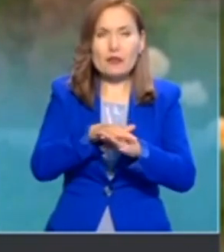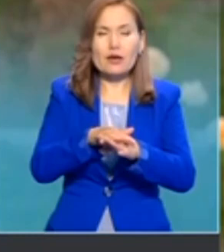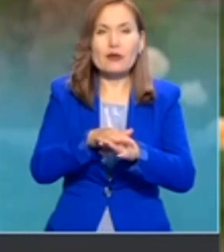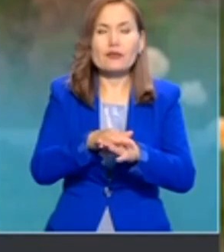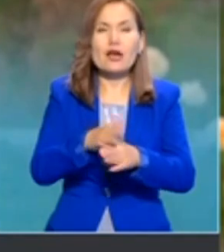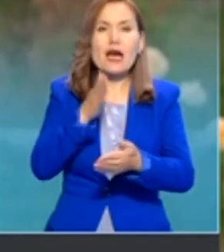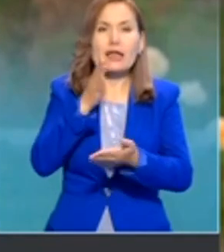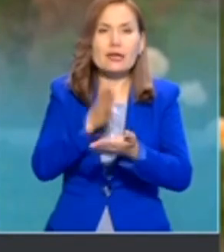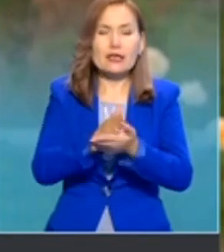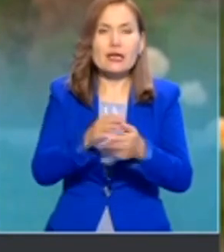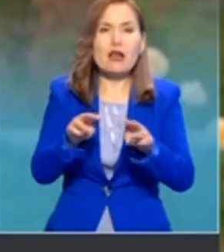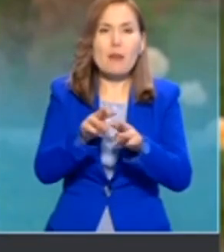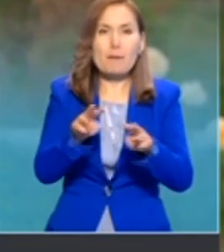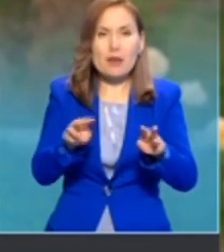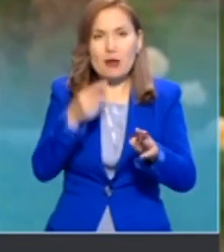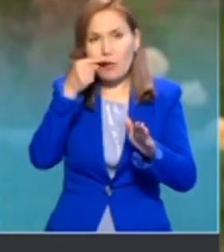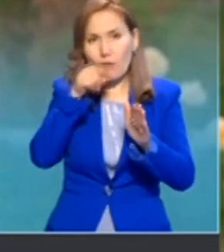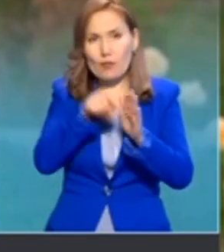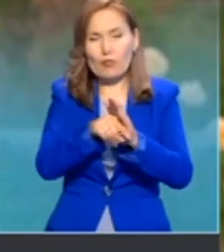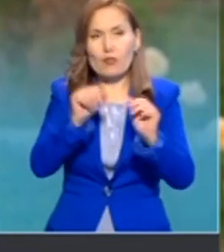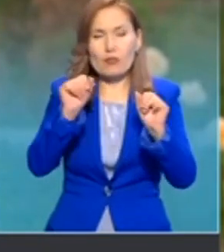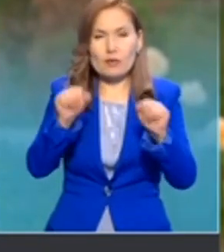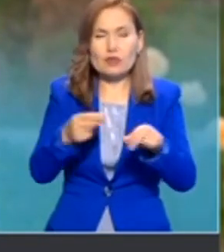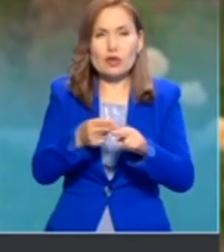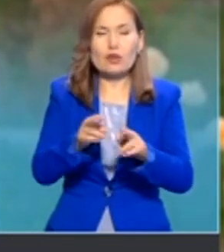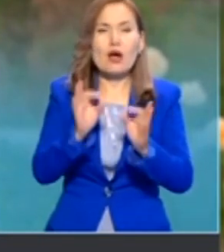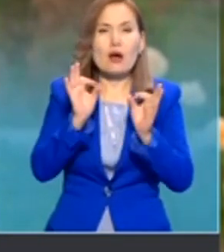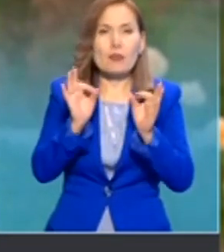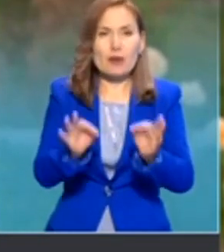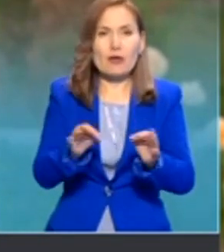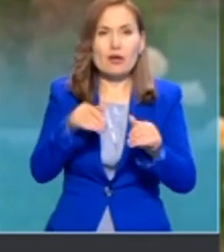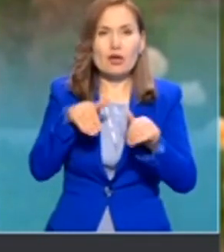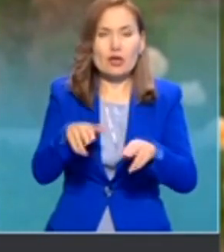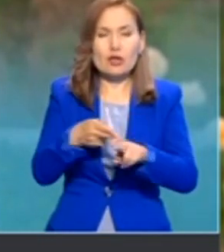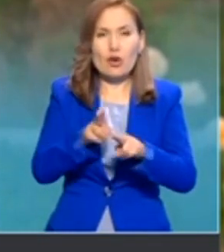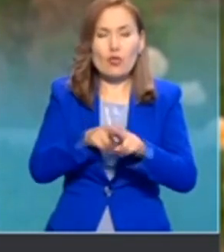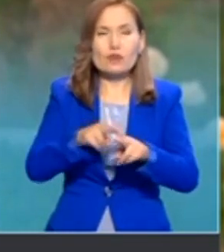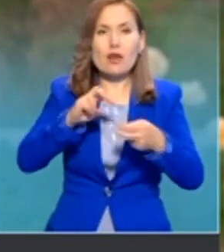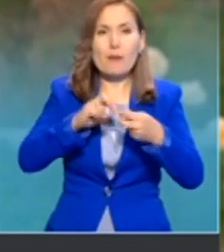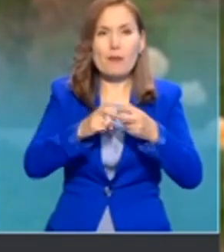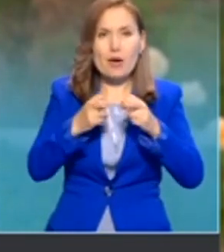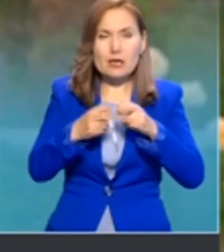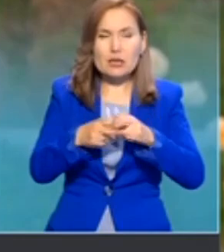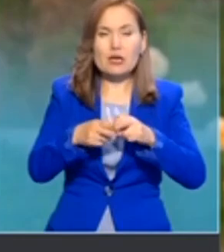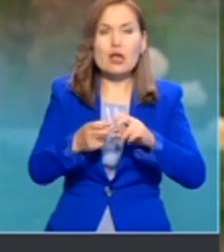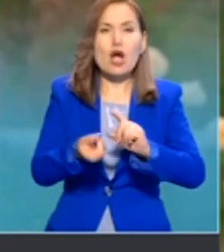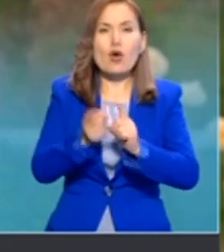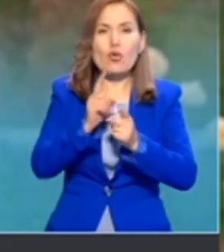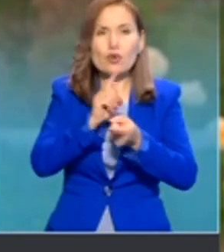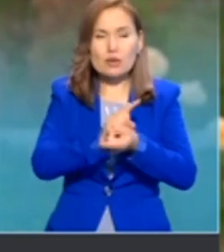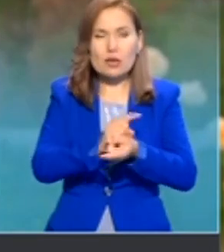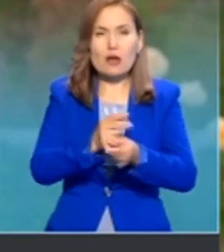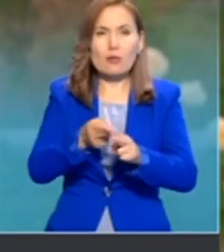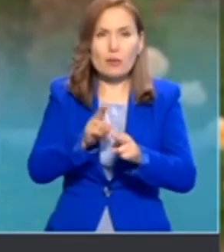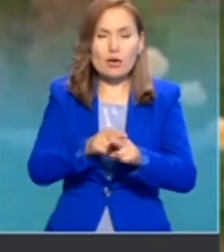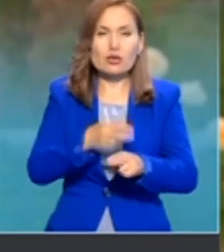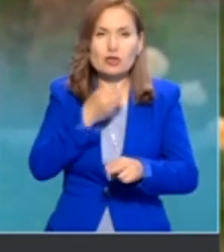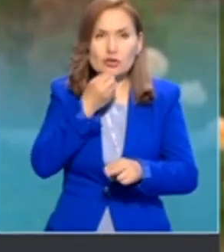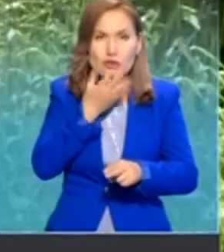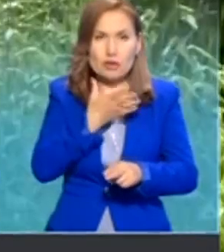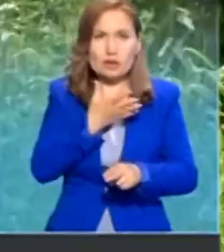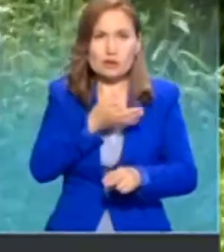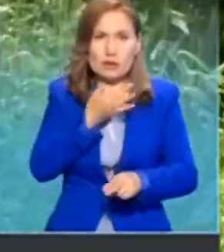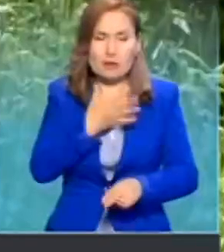билікке өзінің араласуы деген мен дұрыс қабылдаймын. Сондықтан осы мәселелердің өзгертілуі біздің көңілімізге жақсы жағып